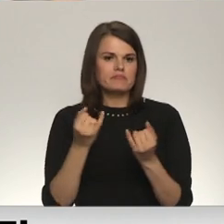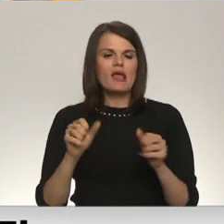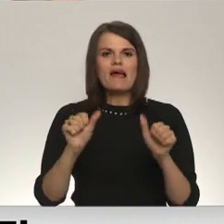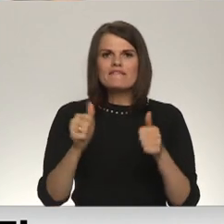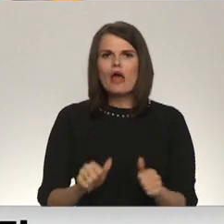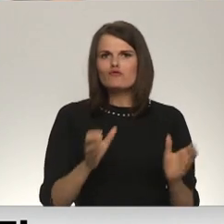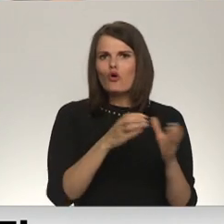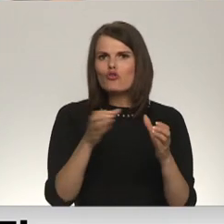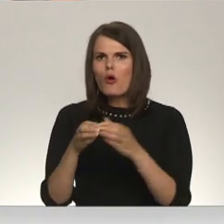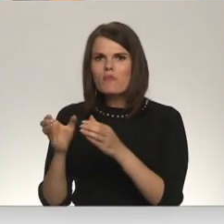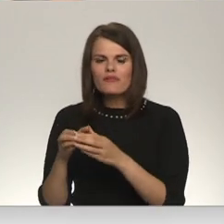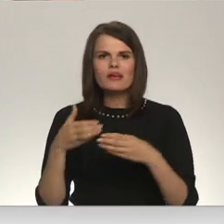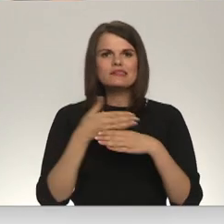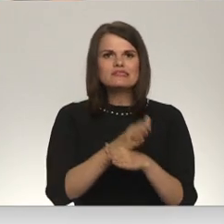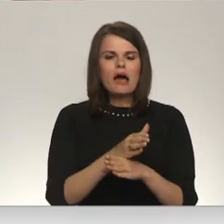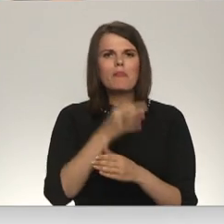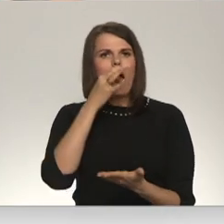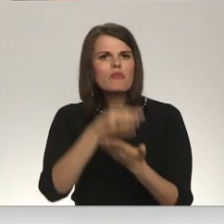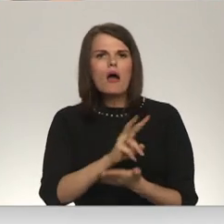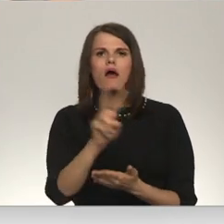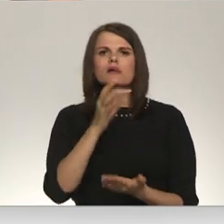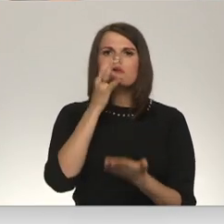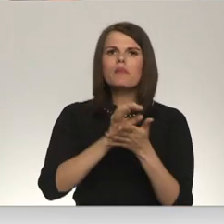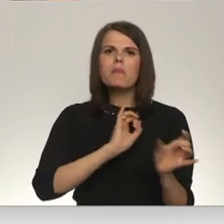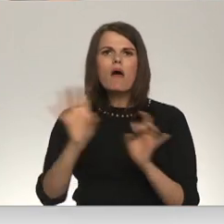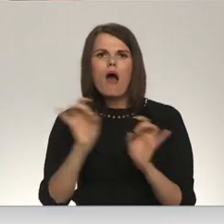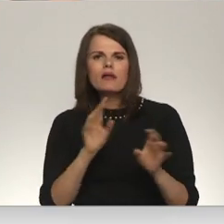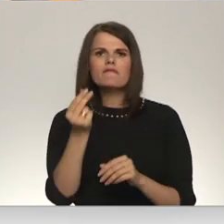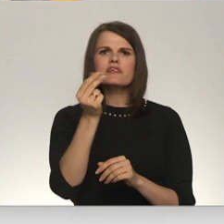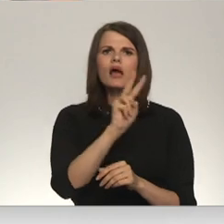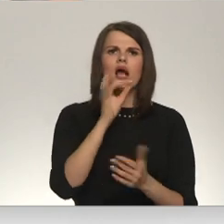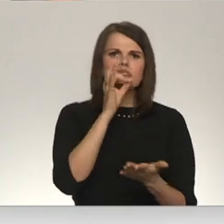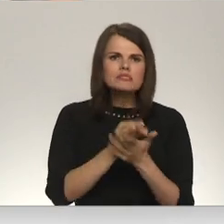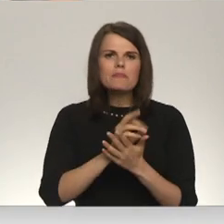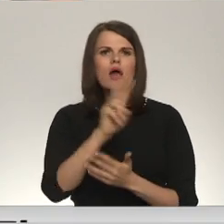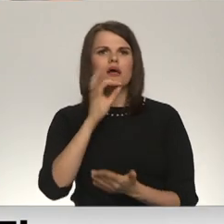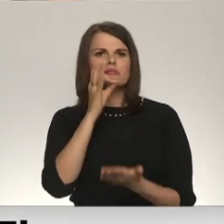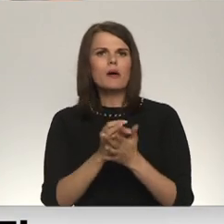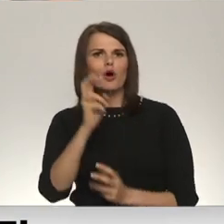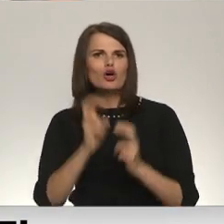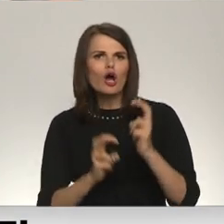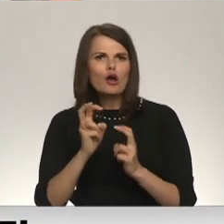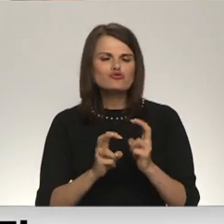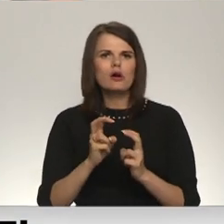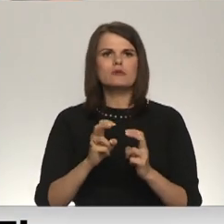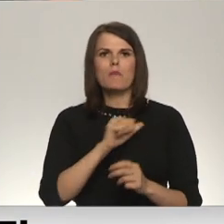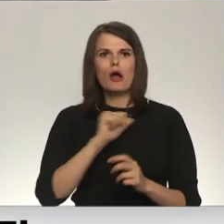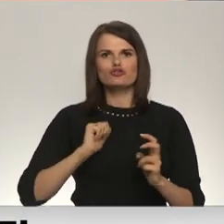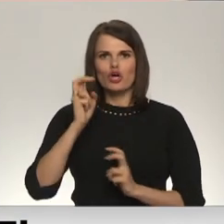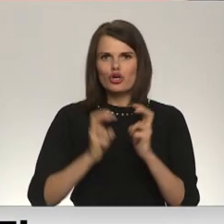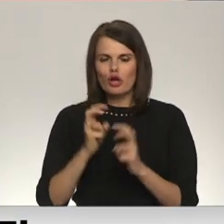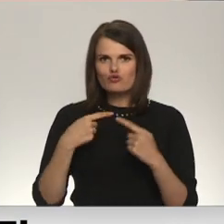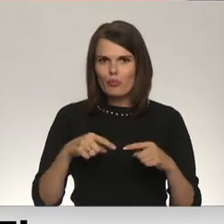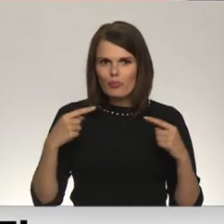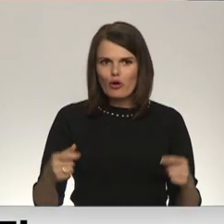komandas, sadala komandās atbildību, kurš būs atbildīgs par mārketingu, finansēm, ražošanu, ražo pašu produkciju, protams.